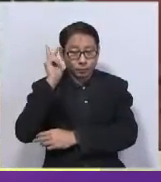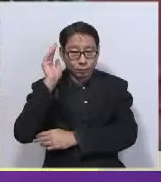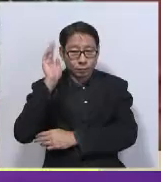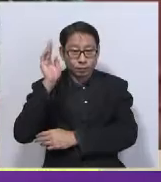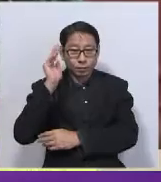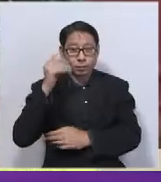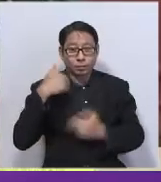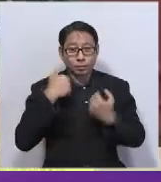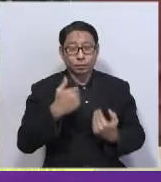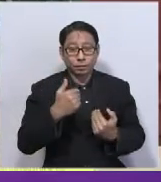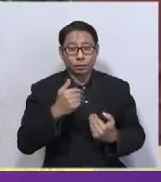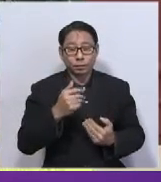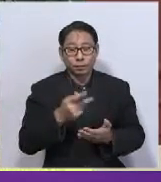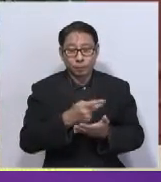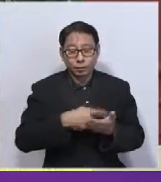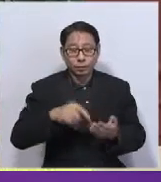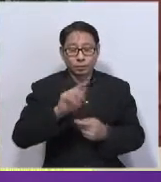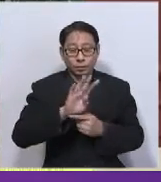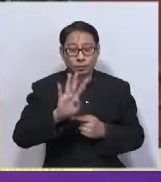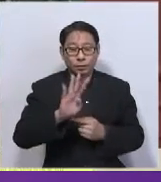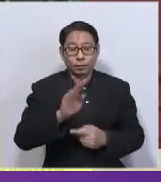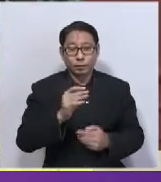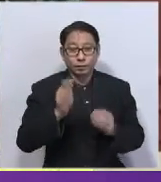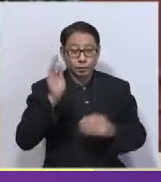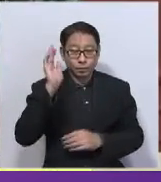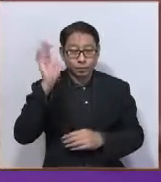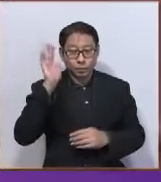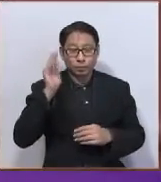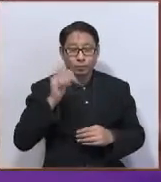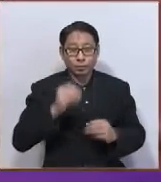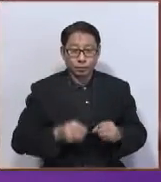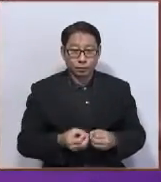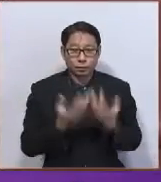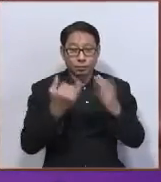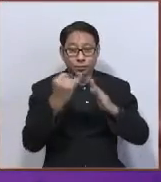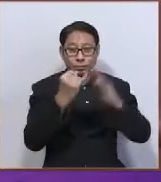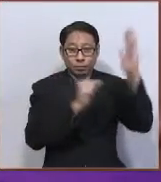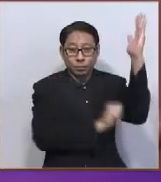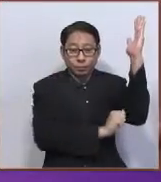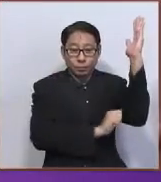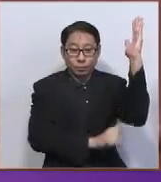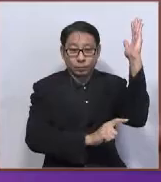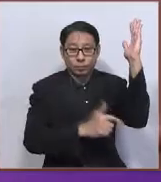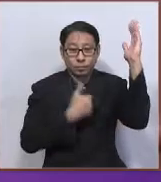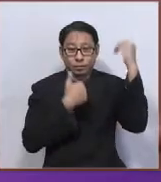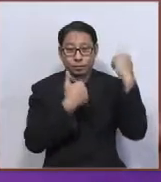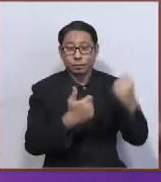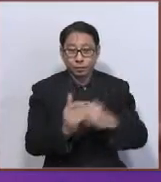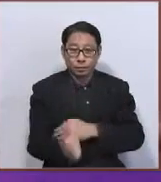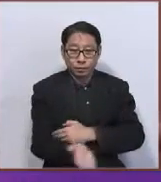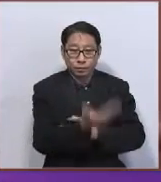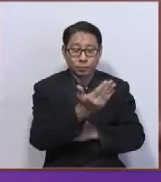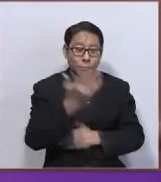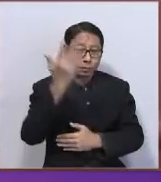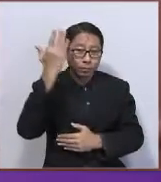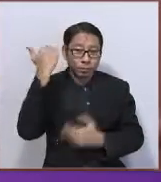าความมั่นคงภายในภาค4ส่วนหน้าเปิดเผยถึงเหตุระเบิดที่เกิดขึ้นนะคะในจังหวัดยะลาเหตุการณ์เกิดขึ้นช่วงเช้าวานนี้